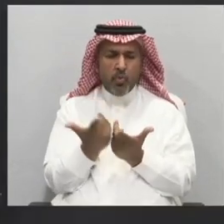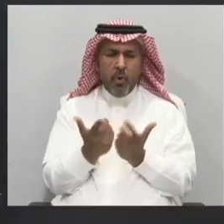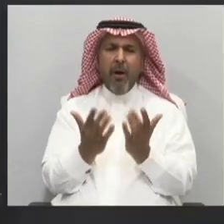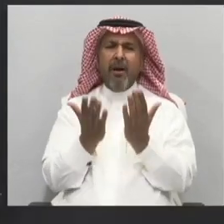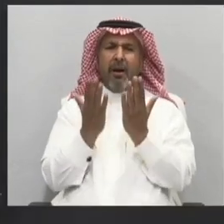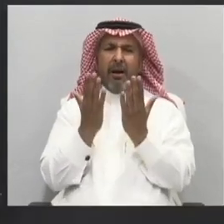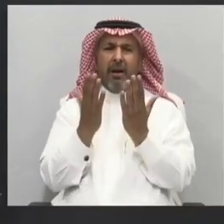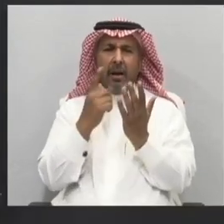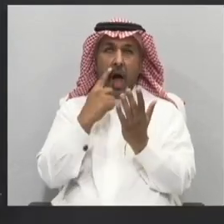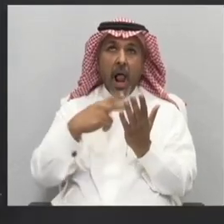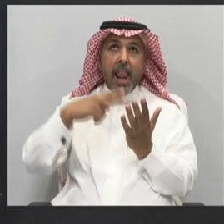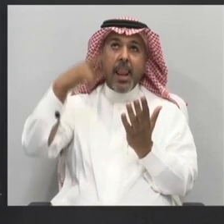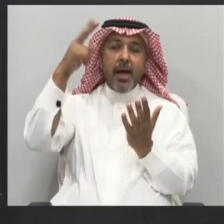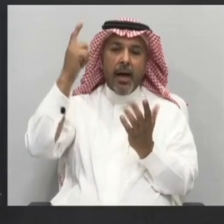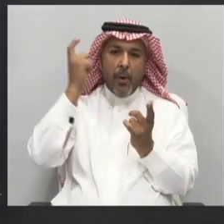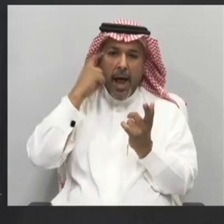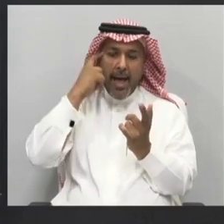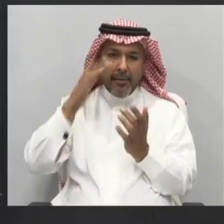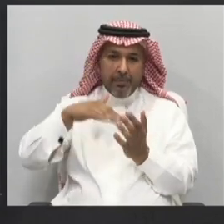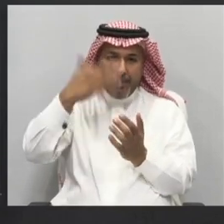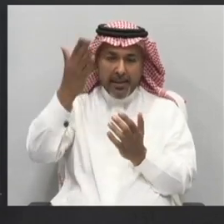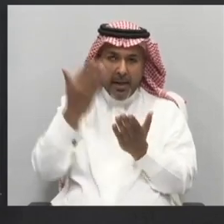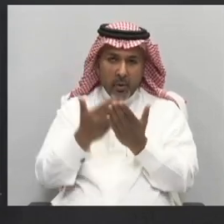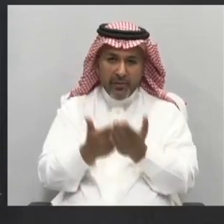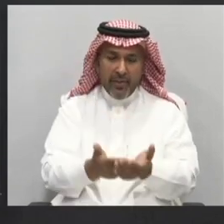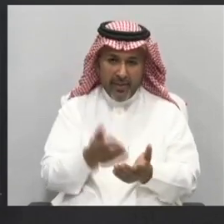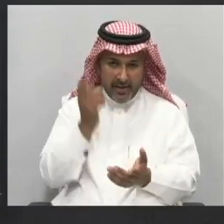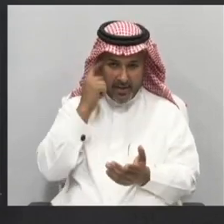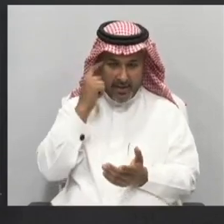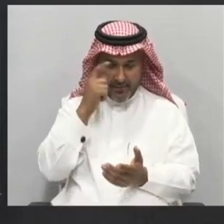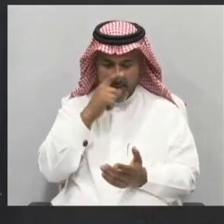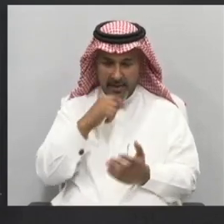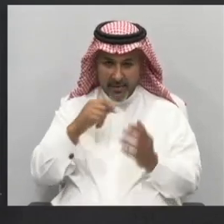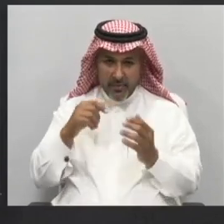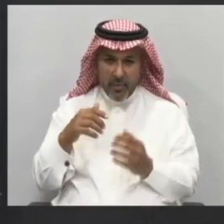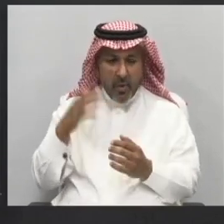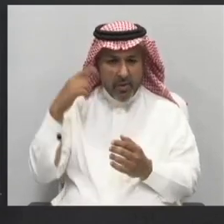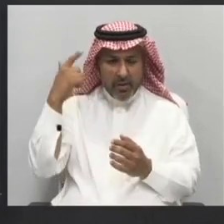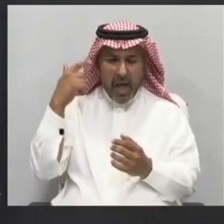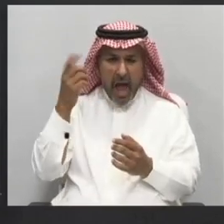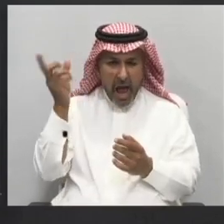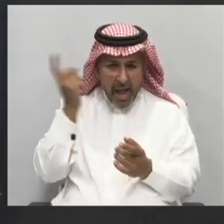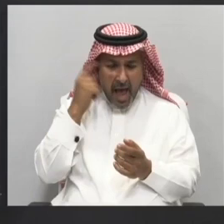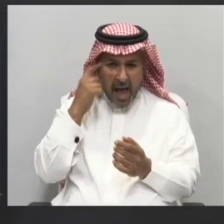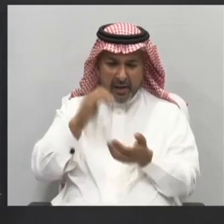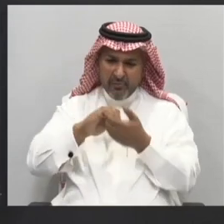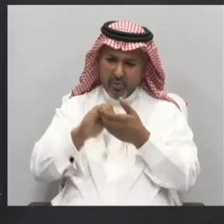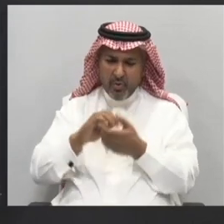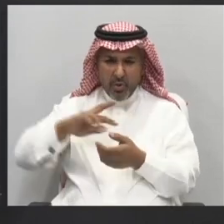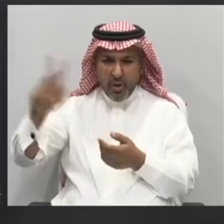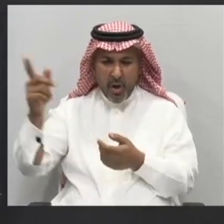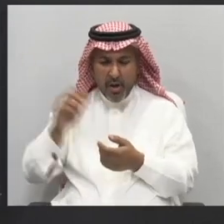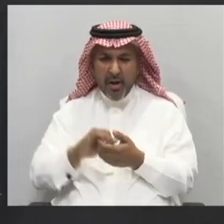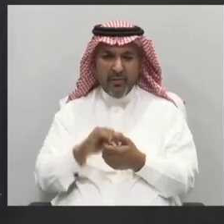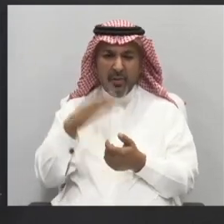الخلق لله سبحانه وتعالى واجابه هذه الدعوات ونحن نسمع قصص كثيره عن اجابه الدعاء قصص